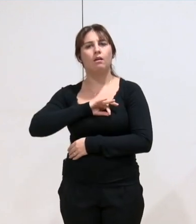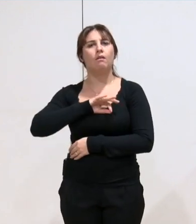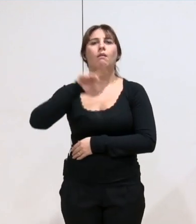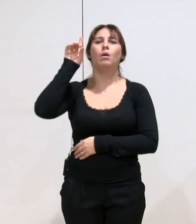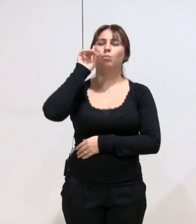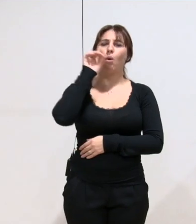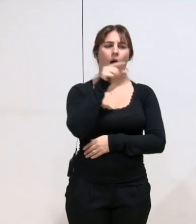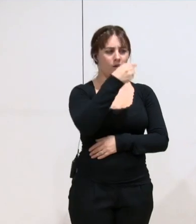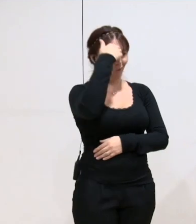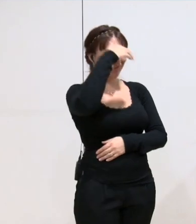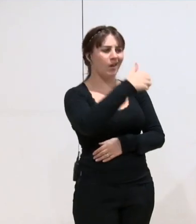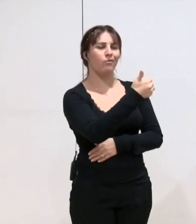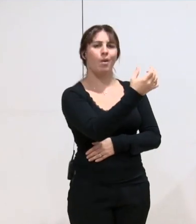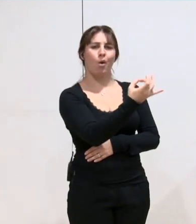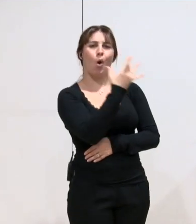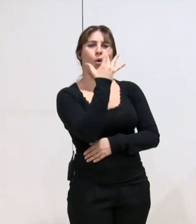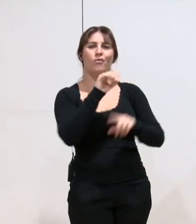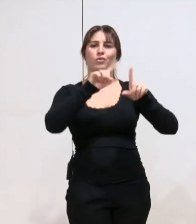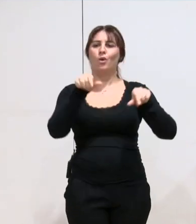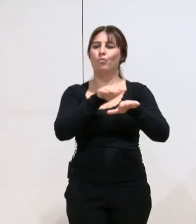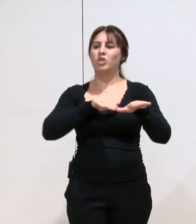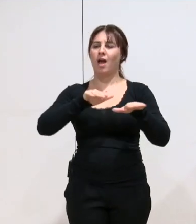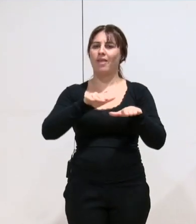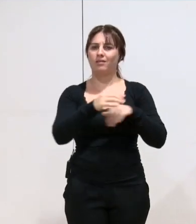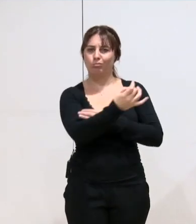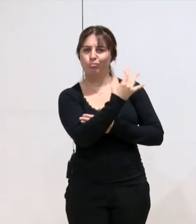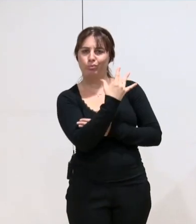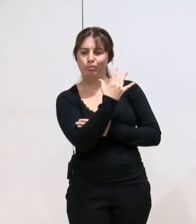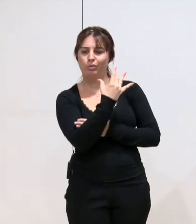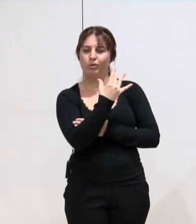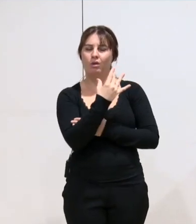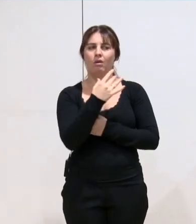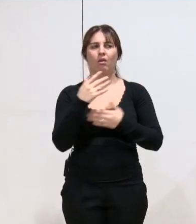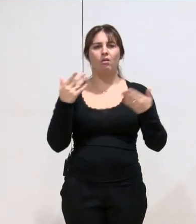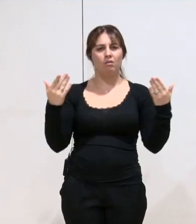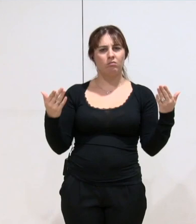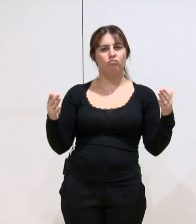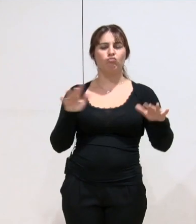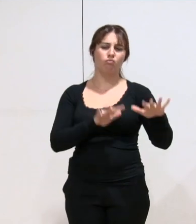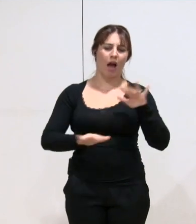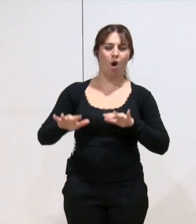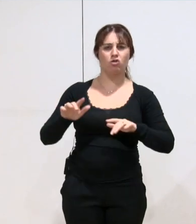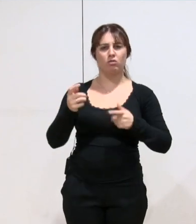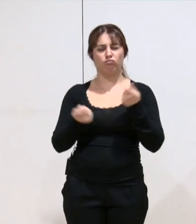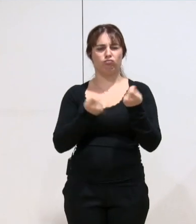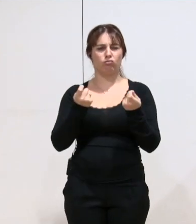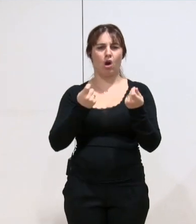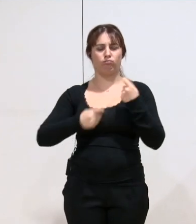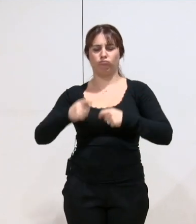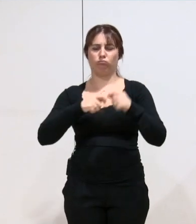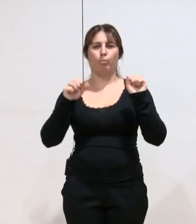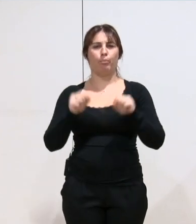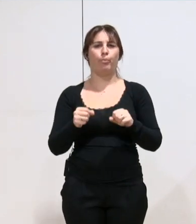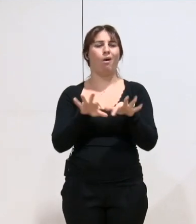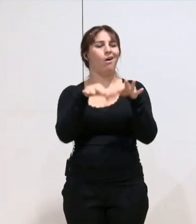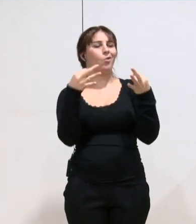refusé la création d'un budget annexe, nous savons les marges de manœuvre que la comptabilité publique